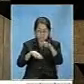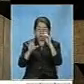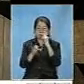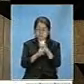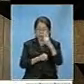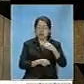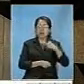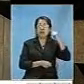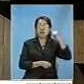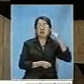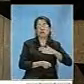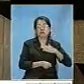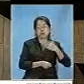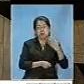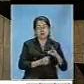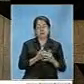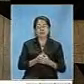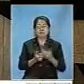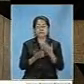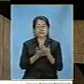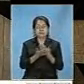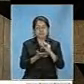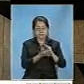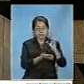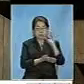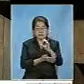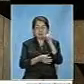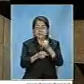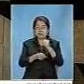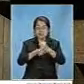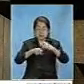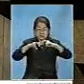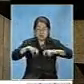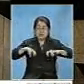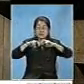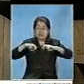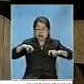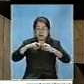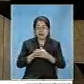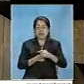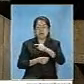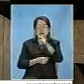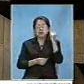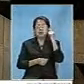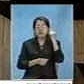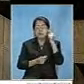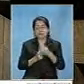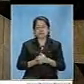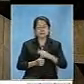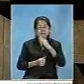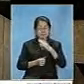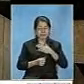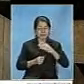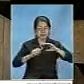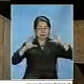ไรงบวิจัยซึ่งท่านอาจจะเข้าใจว่าถ้าหากว่ารัฐบาลจัดงบประมาณ